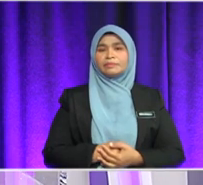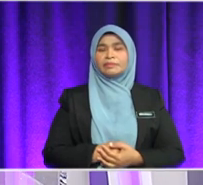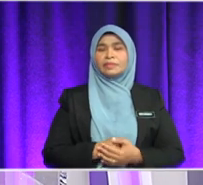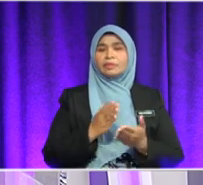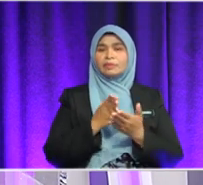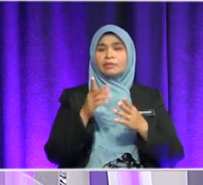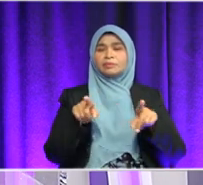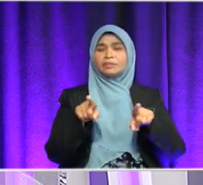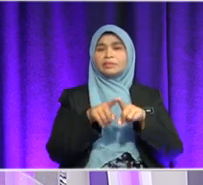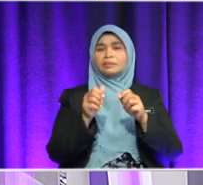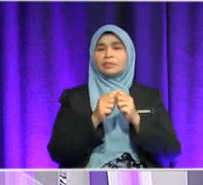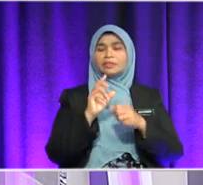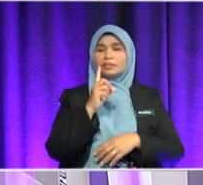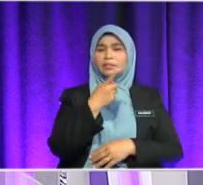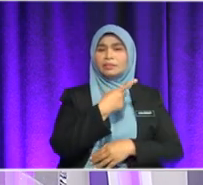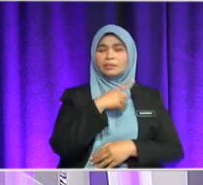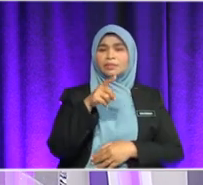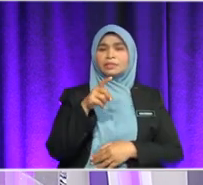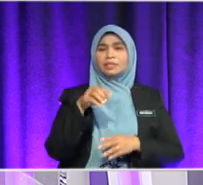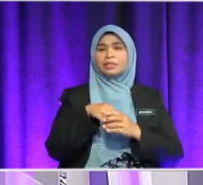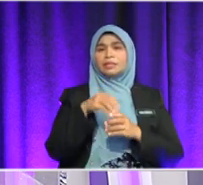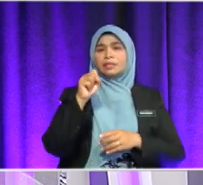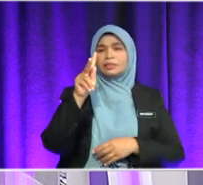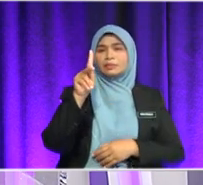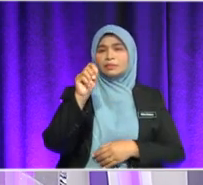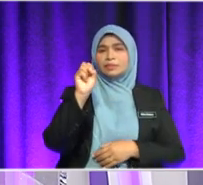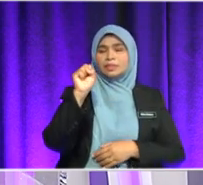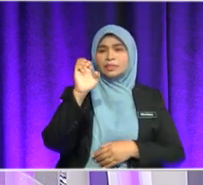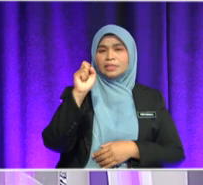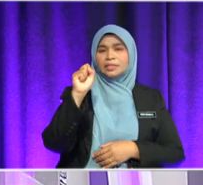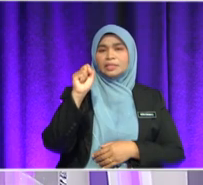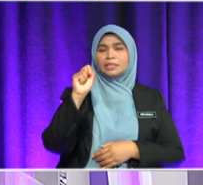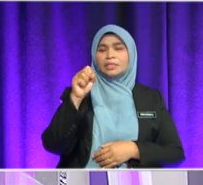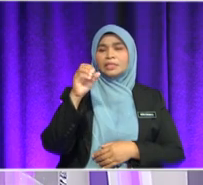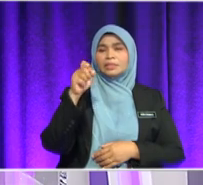bersama dengan kami pastinya dalam sukses SPM 2022